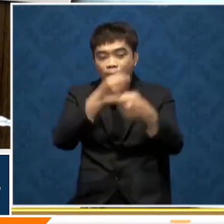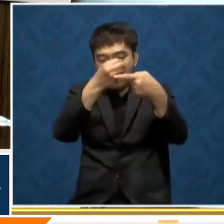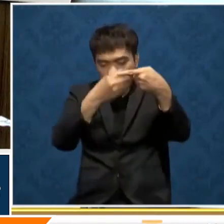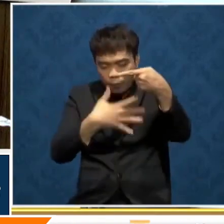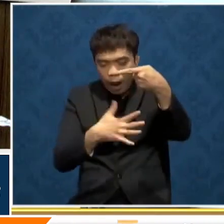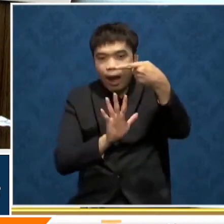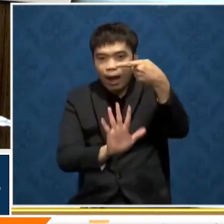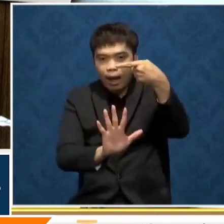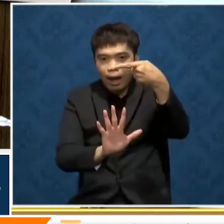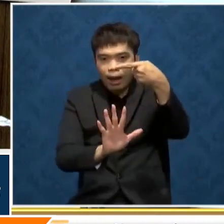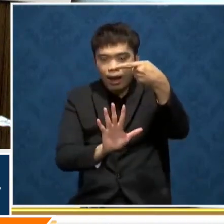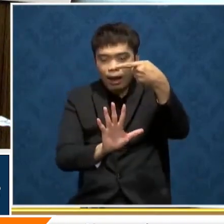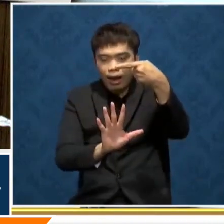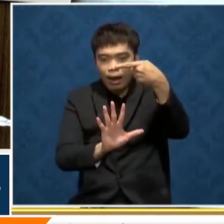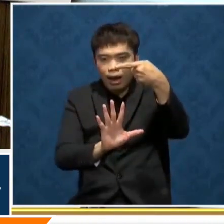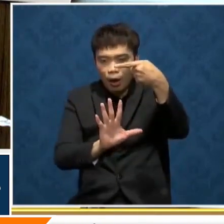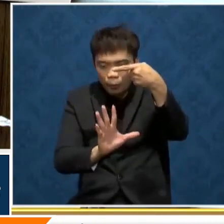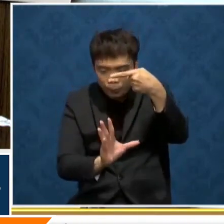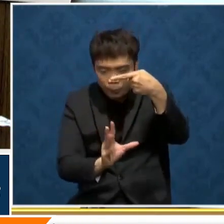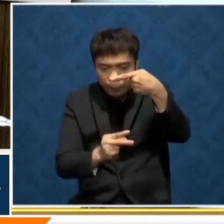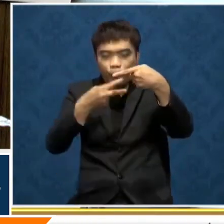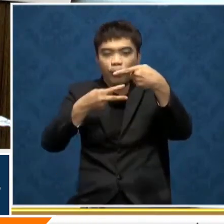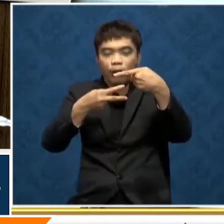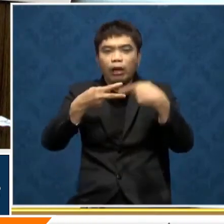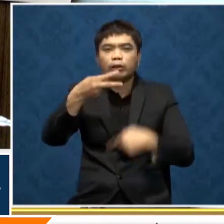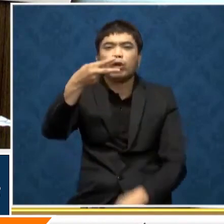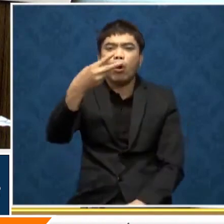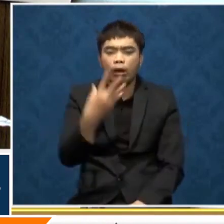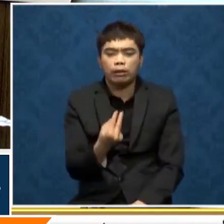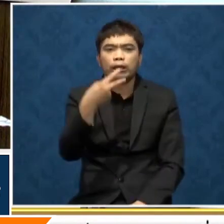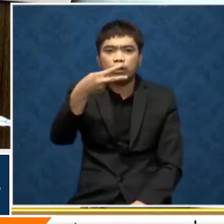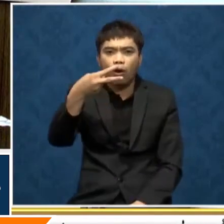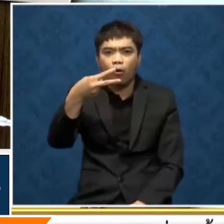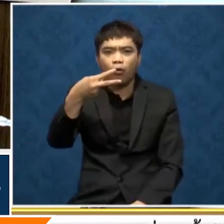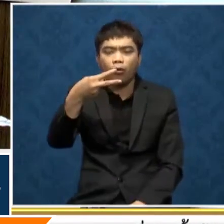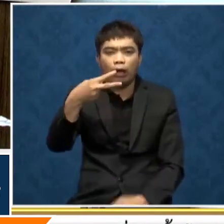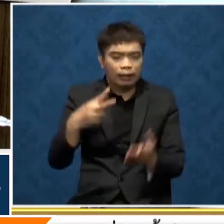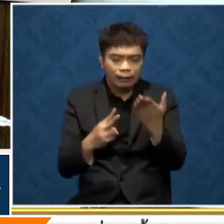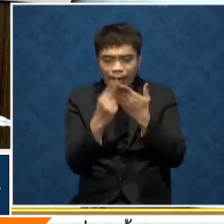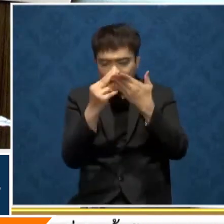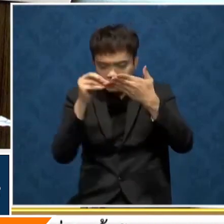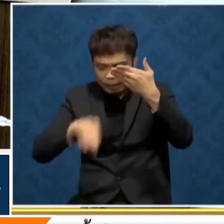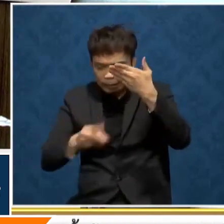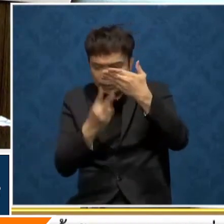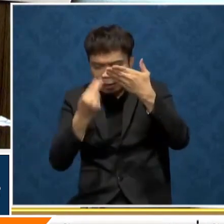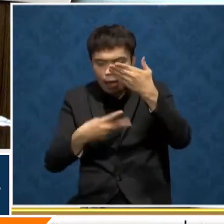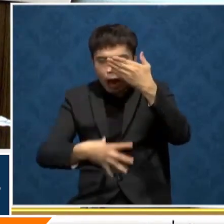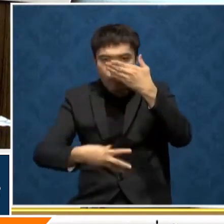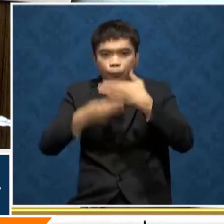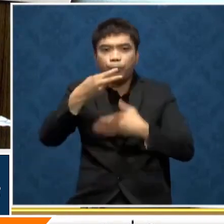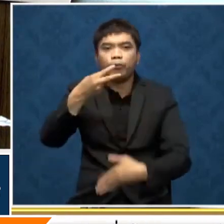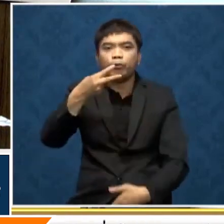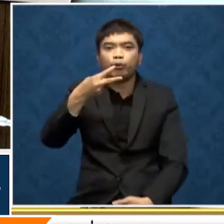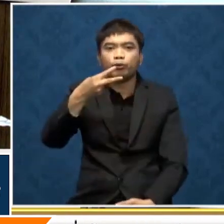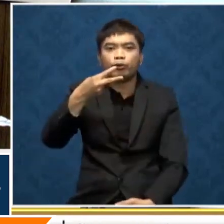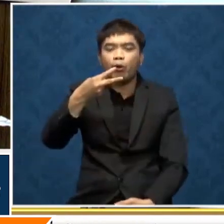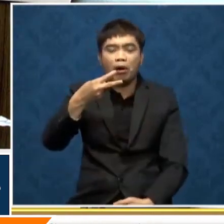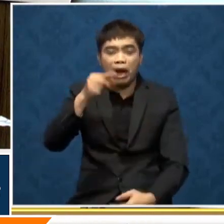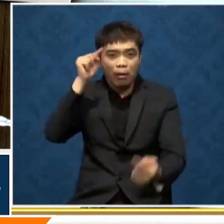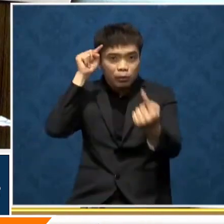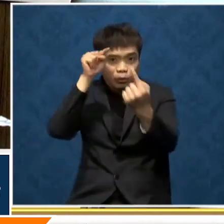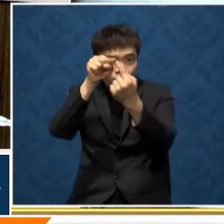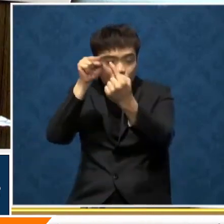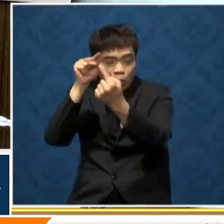กับรถหดเหลือแค่ 2เป้าหมายแถมผลการปฏิรูปก็ยังเป็นเรื่องที่ไม่ใช่ผลสัมฤทธิ์จริง